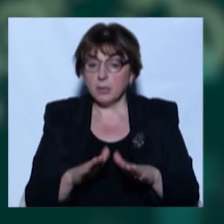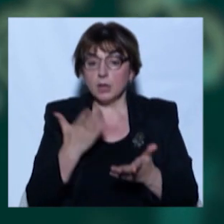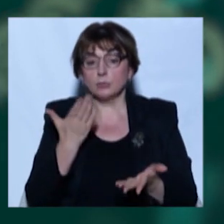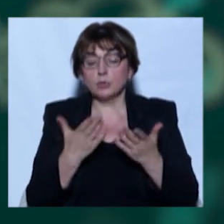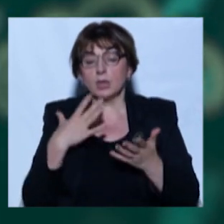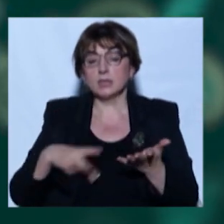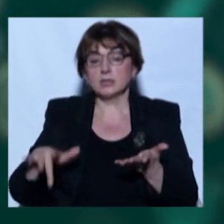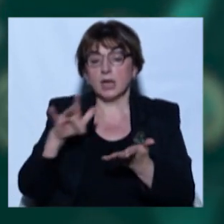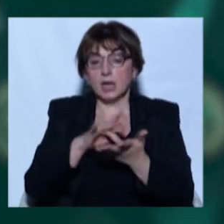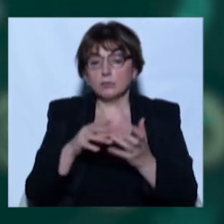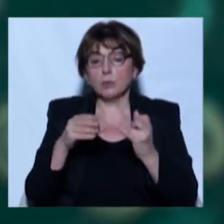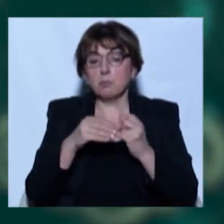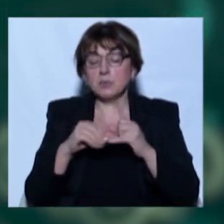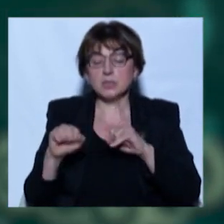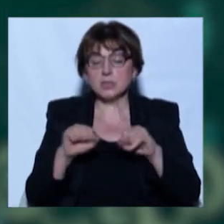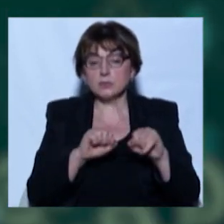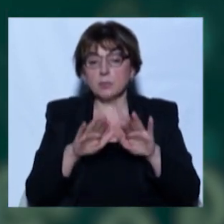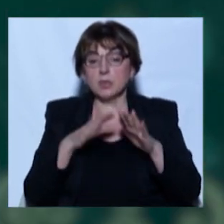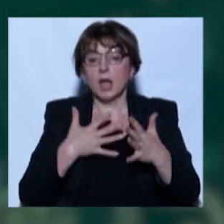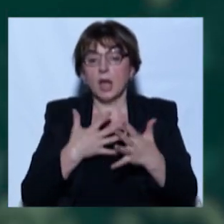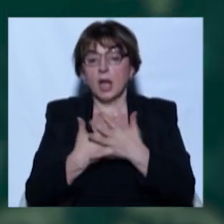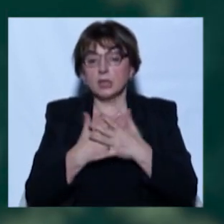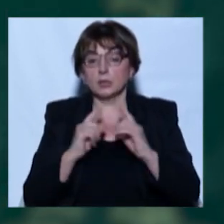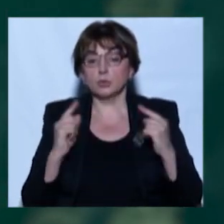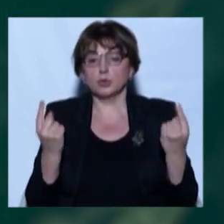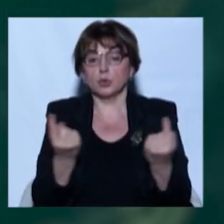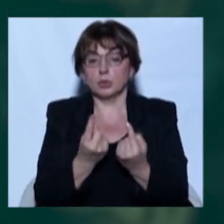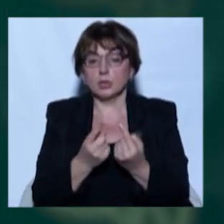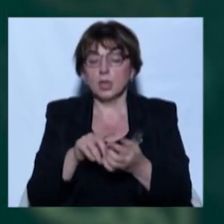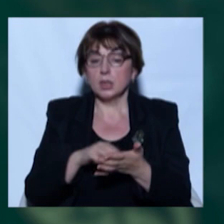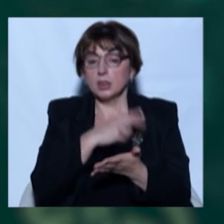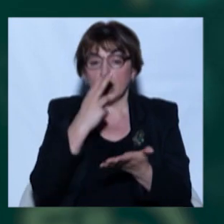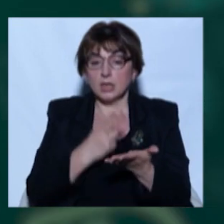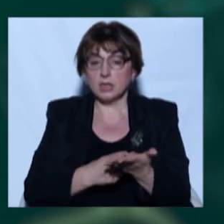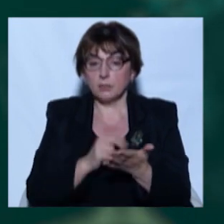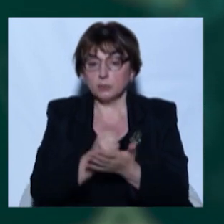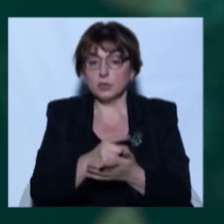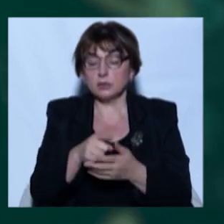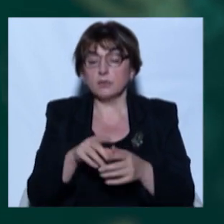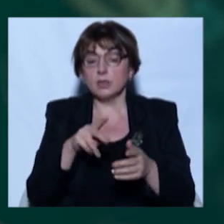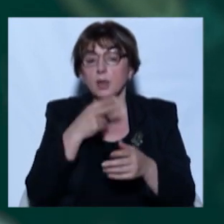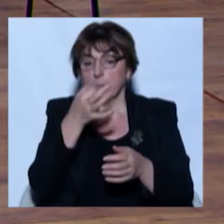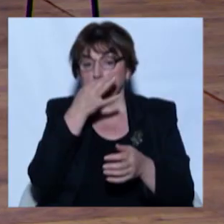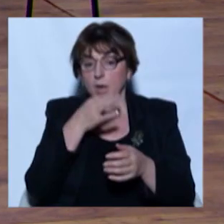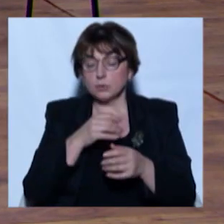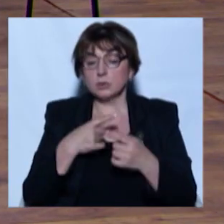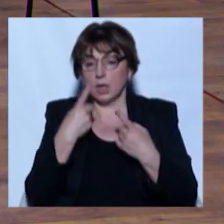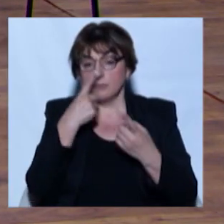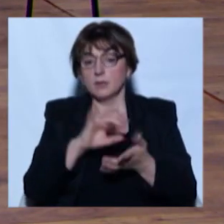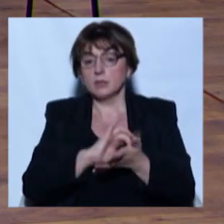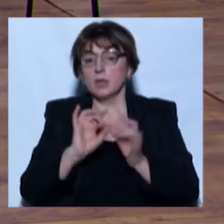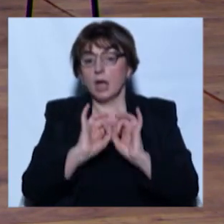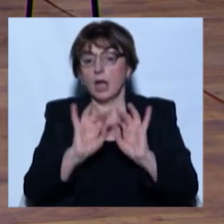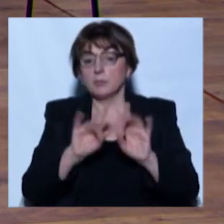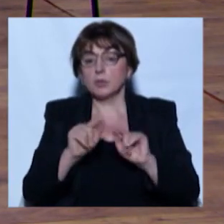საქართველო მიწისძვრებით აქტიურ ზონაში. დაასაბუთეთ თქვენი პასუხი და ახსენით, რით არის გამოწვეული